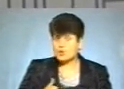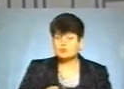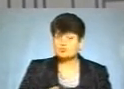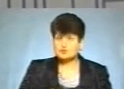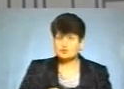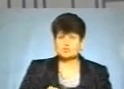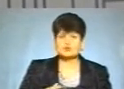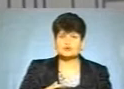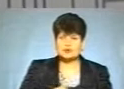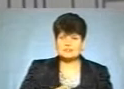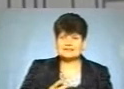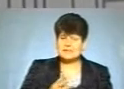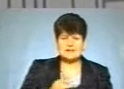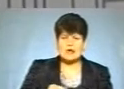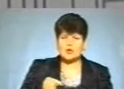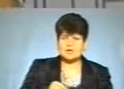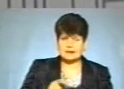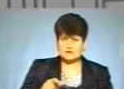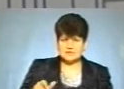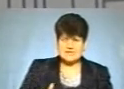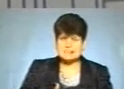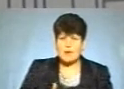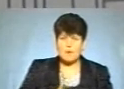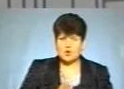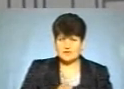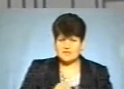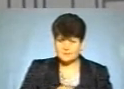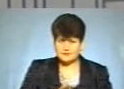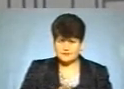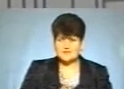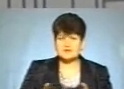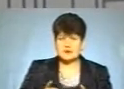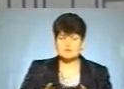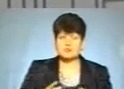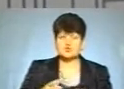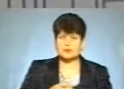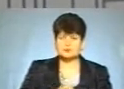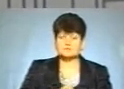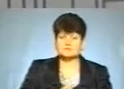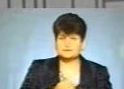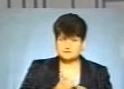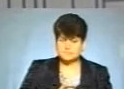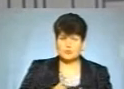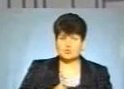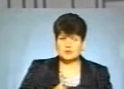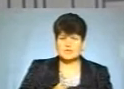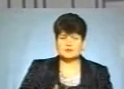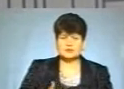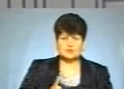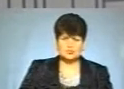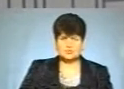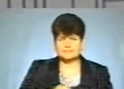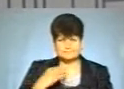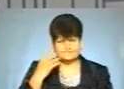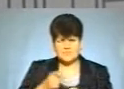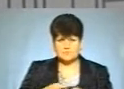що скорочувати треба не конкретних людей за політичними мотивами, а треба скорочувати функції. У нас надзвичайно закорузлий,